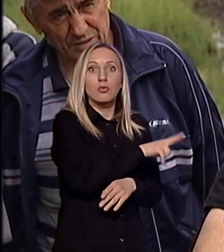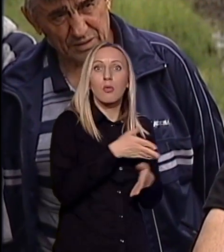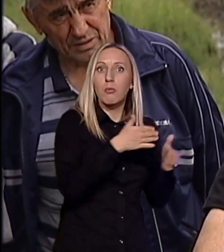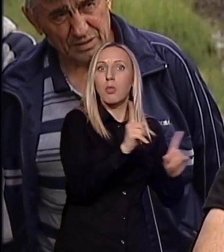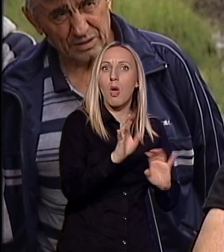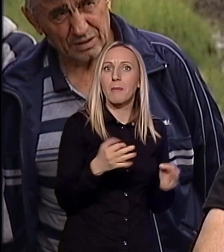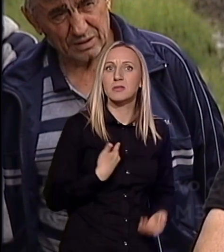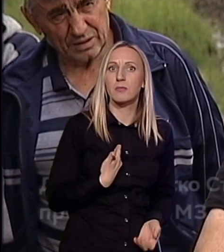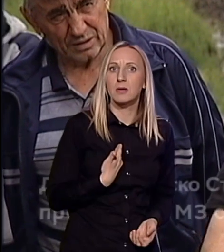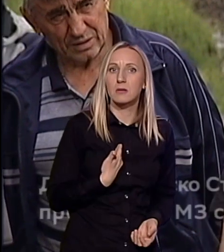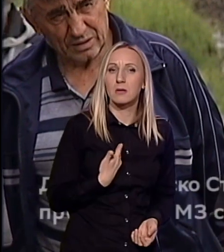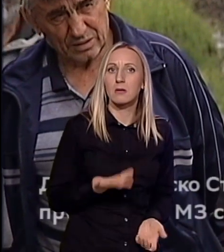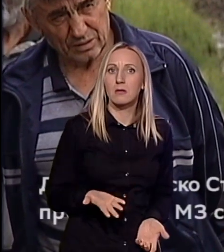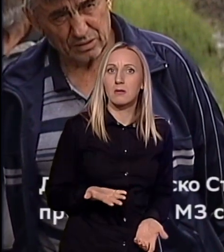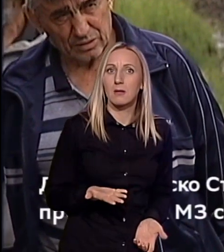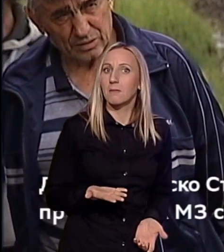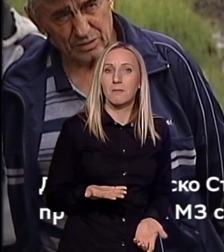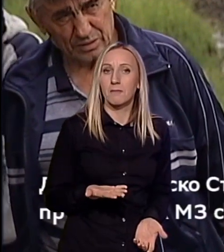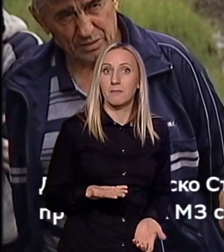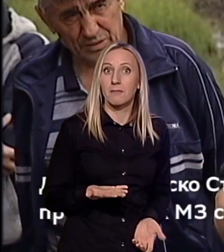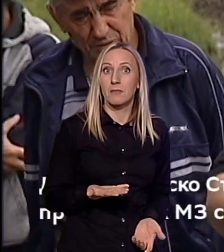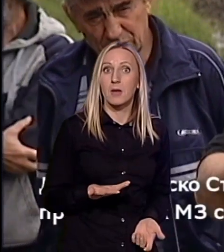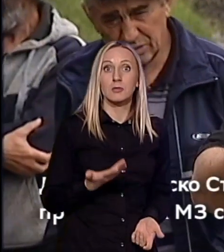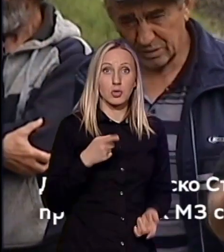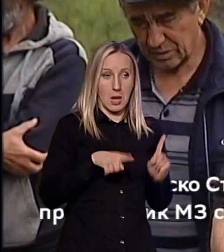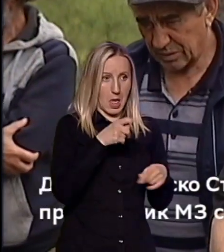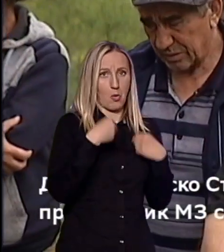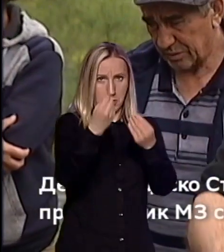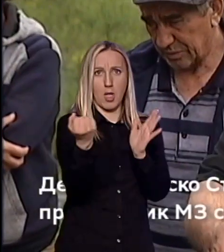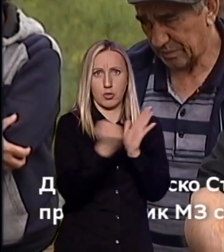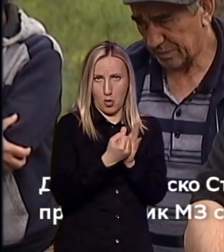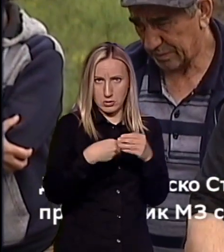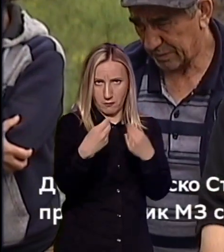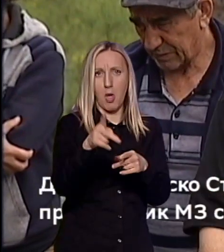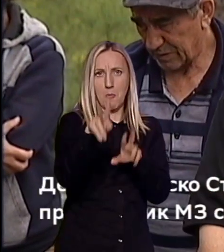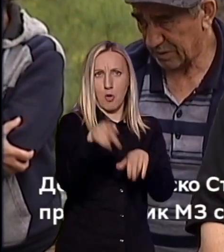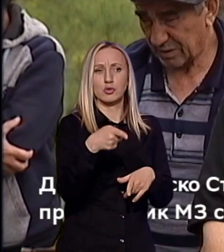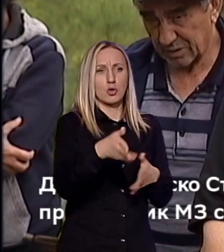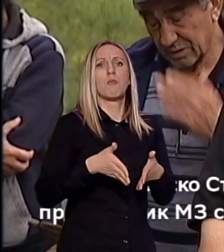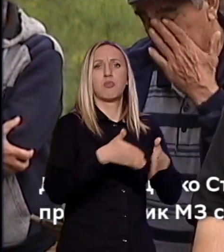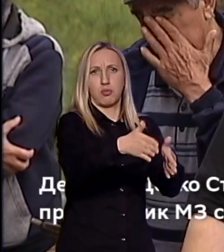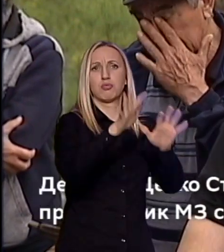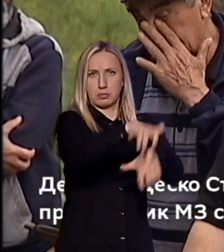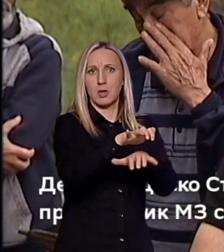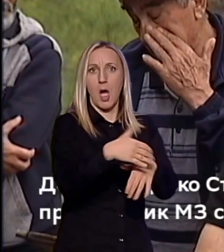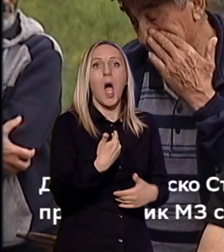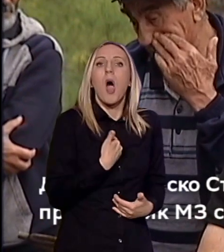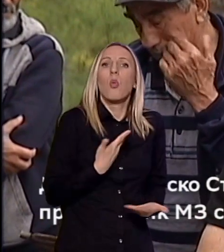prolaz. Znači, jednostavno je neko njemu izdao dozvolu, možeš da kopaš ovo parče, a gde